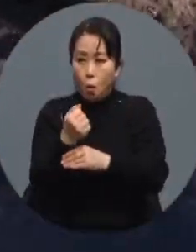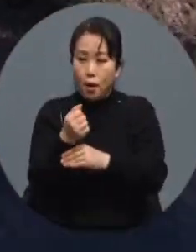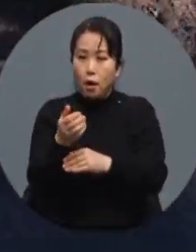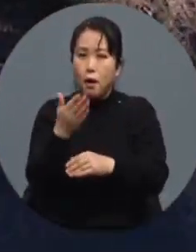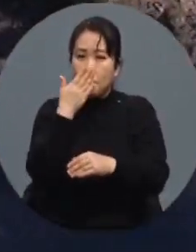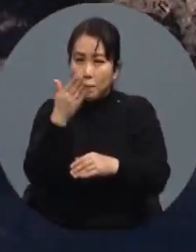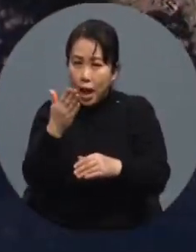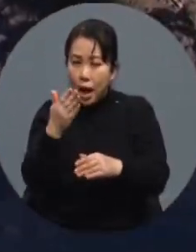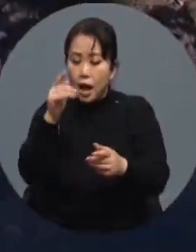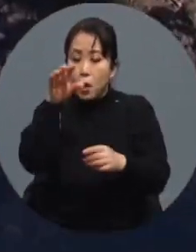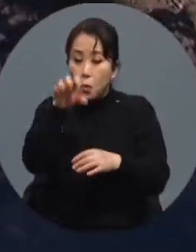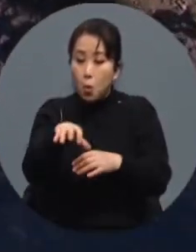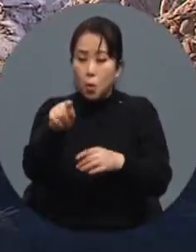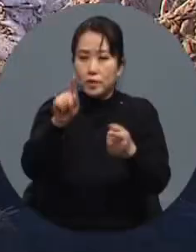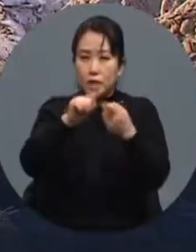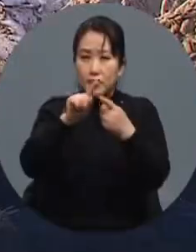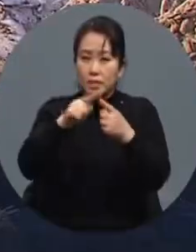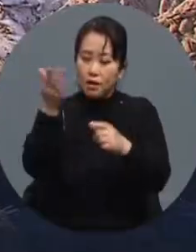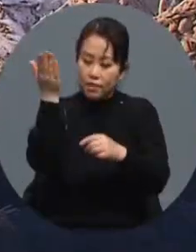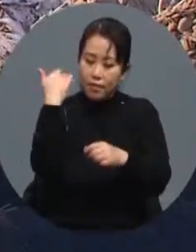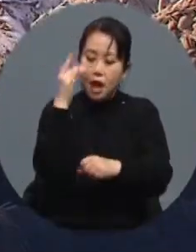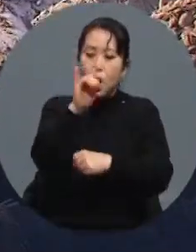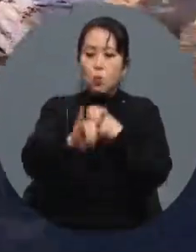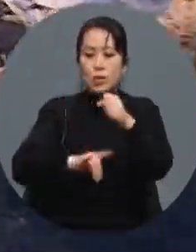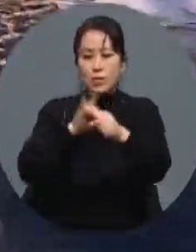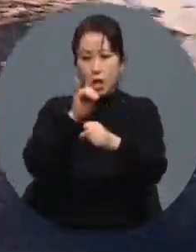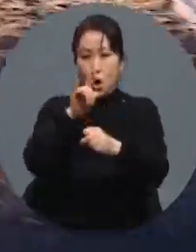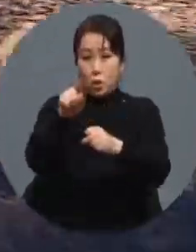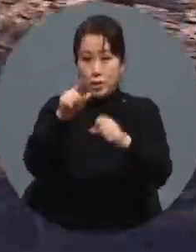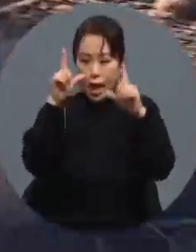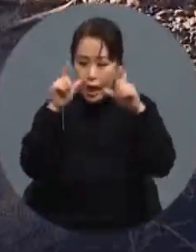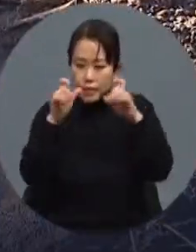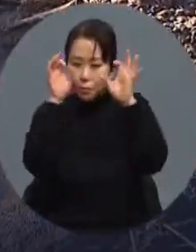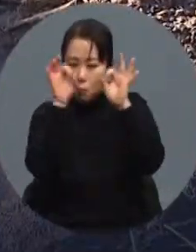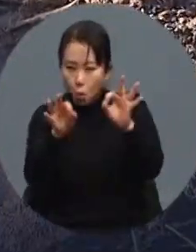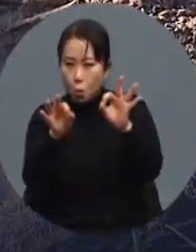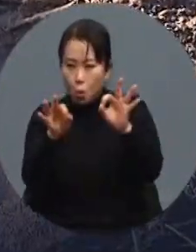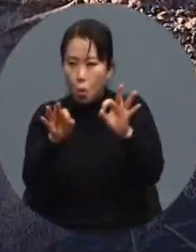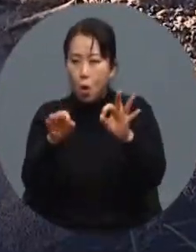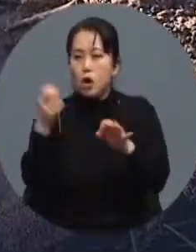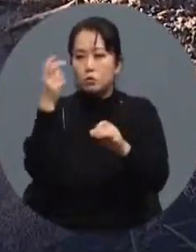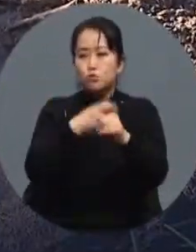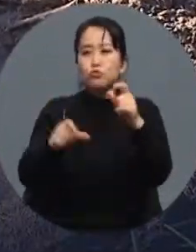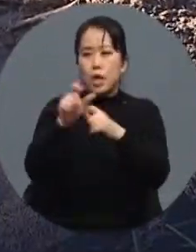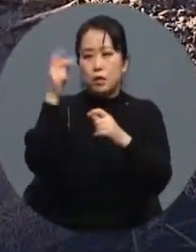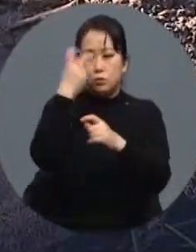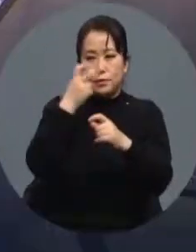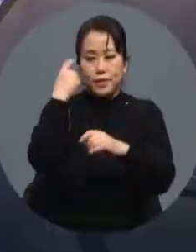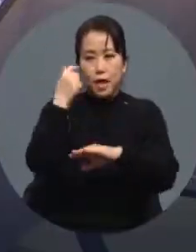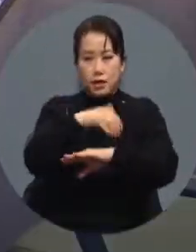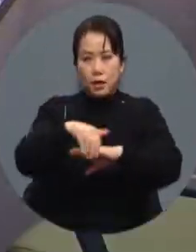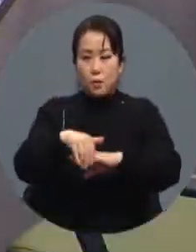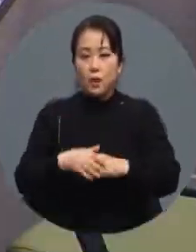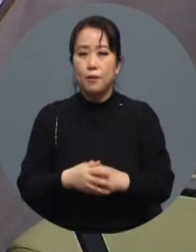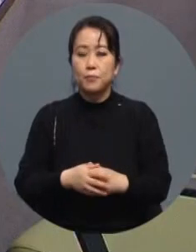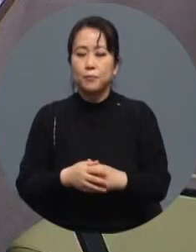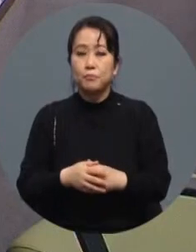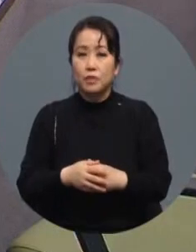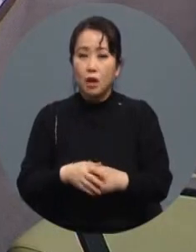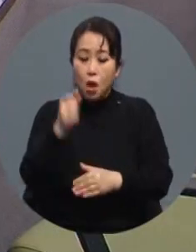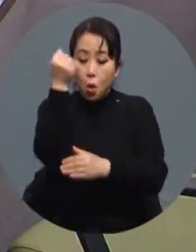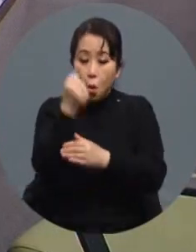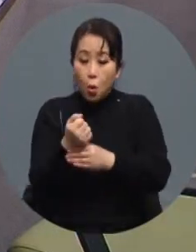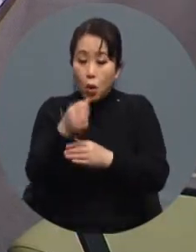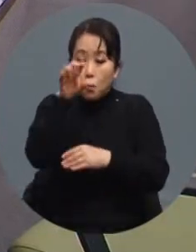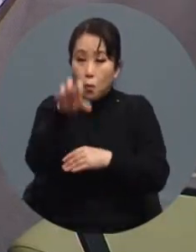참조하고 환경단체 면담 등을 통해서 의심 지역을 추정 후에 추가 조사 계획을 수립하고 있습니다. 오염